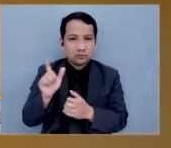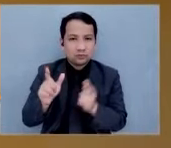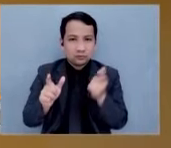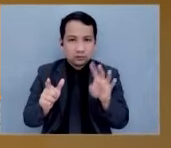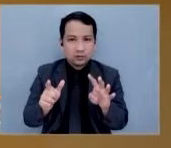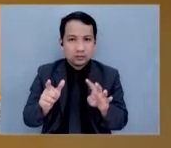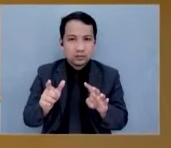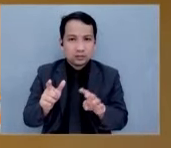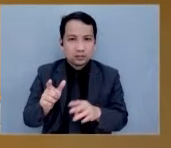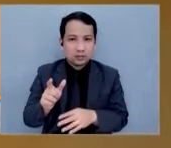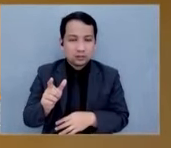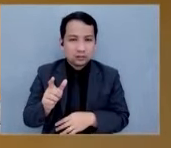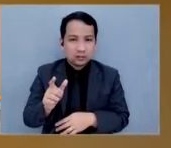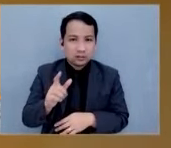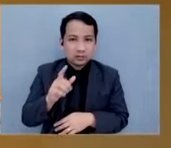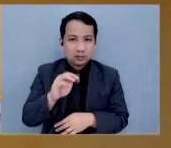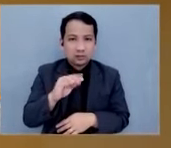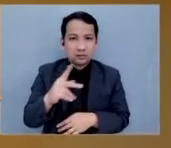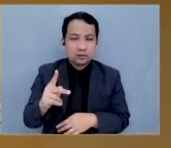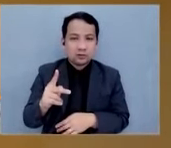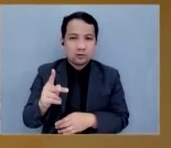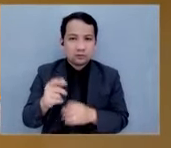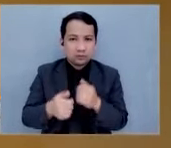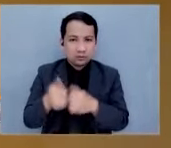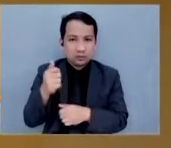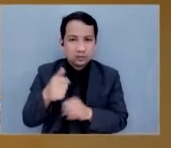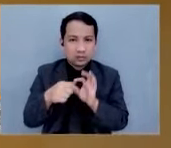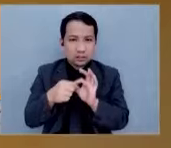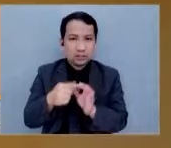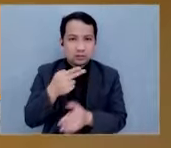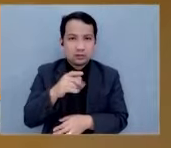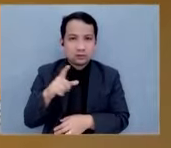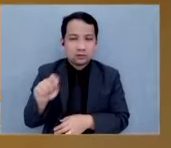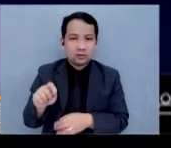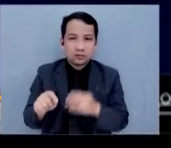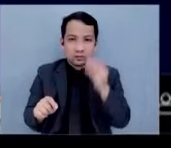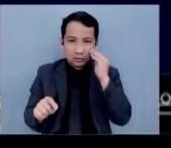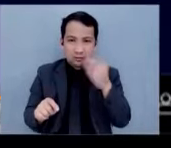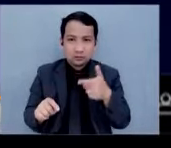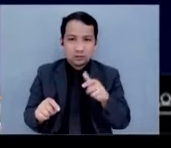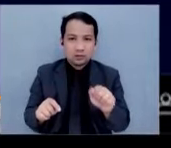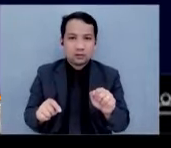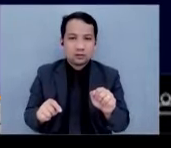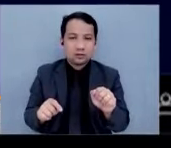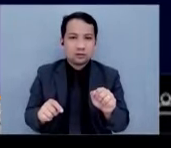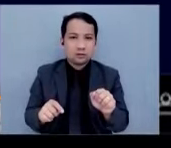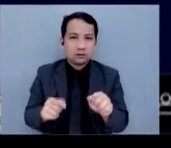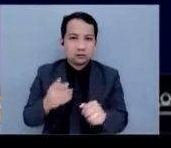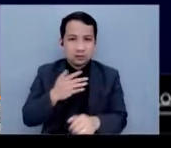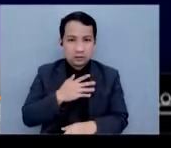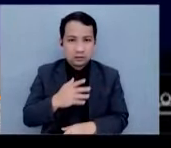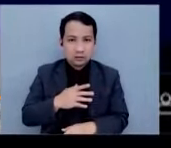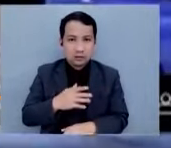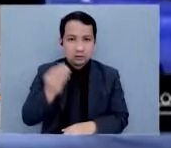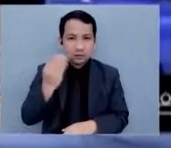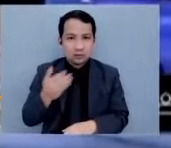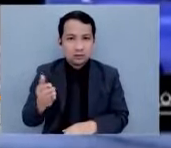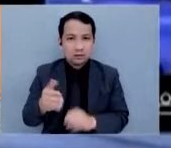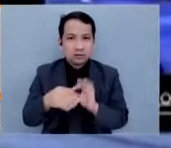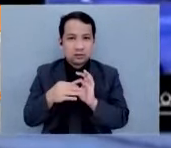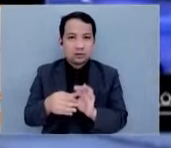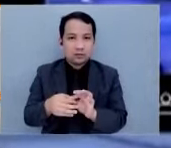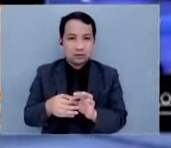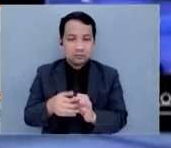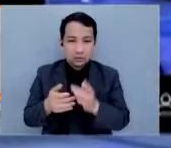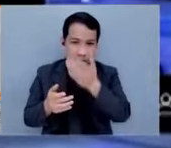Christina Pizkova at sa naging host ng pageant na si Megan. Nauna nang humingi ng paumanhin si Megan sa kanyang pag-aayos ng buhok